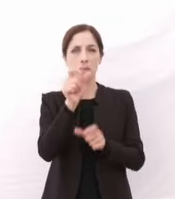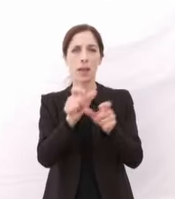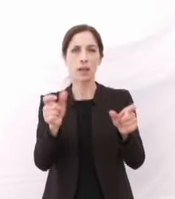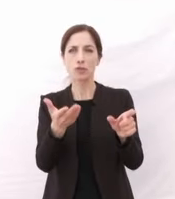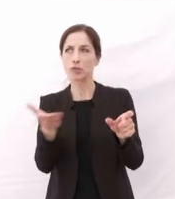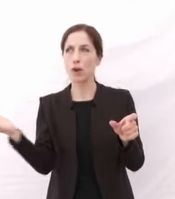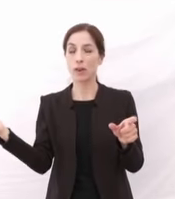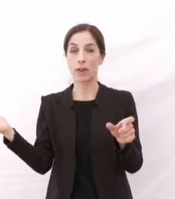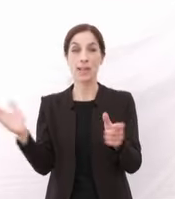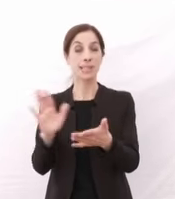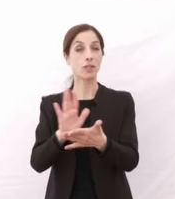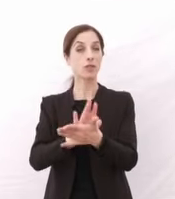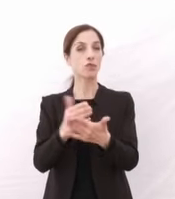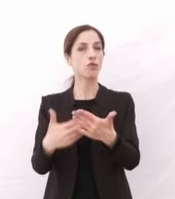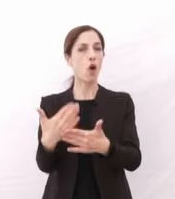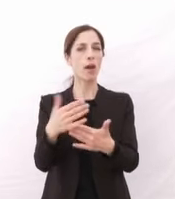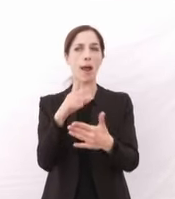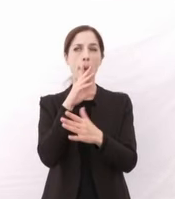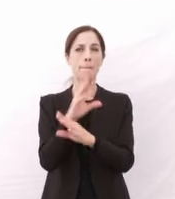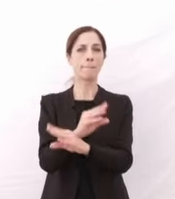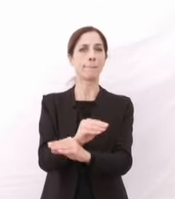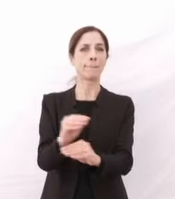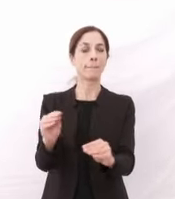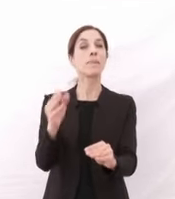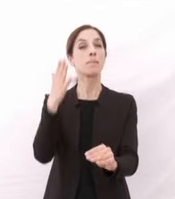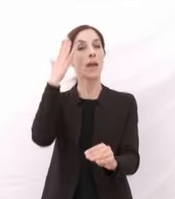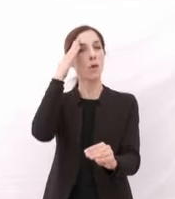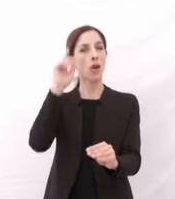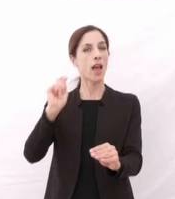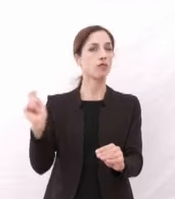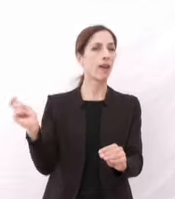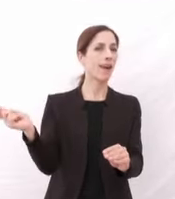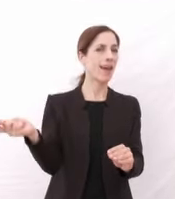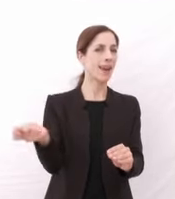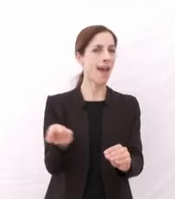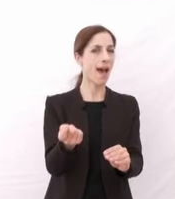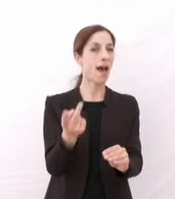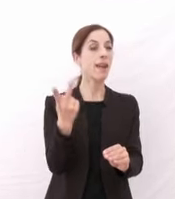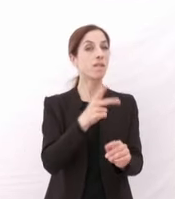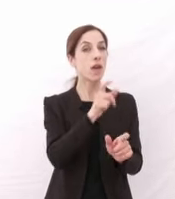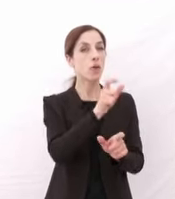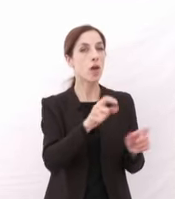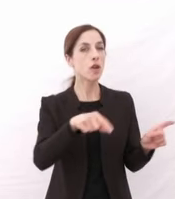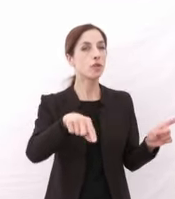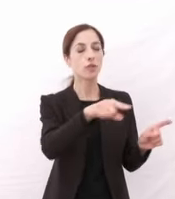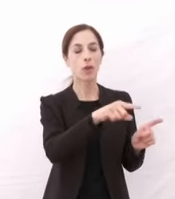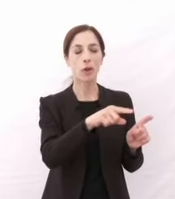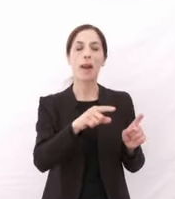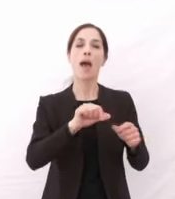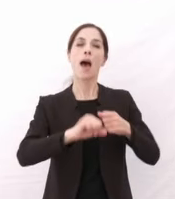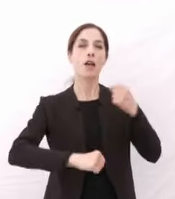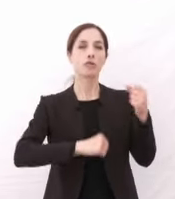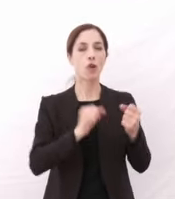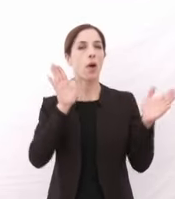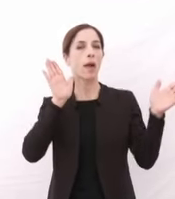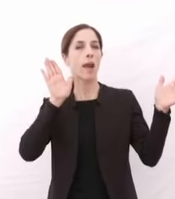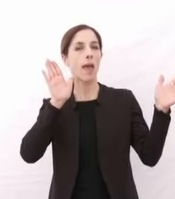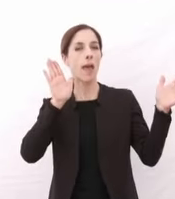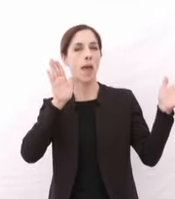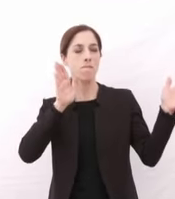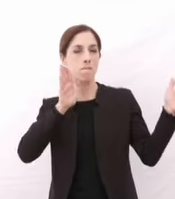stampa dei giornali e della memoria generale hanno fatto la vera antimafia sociale.